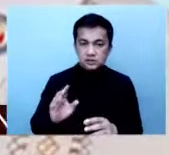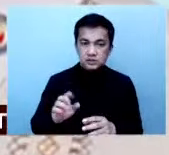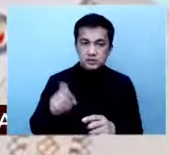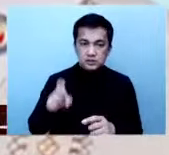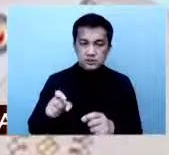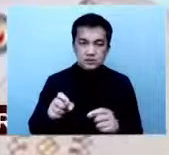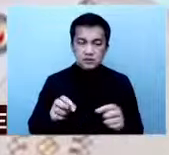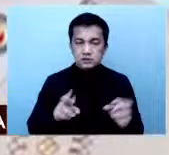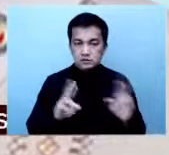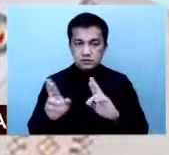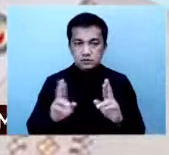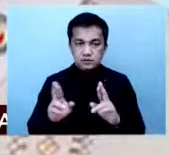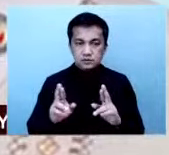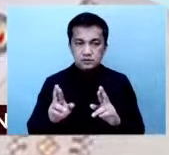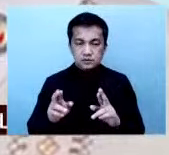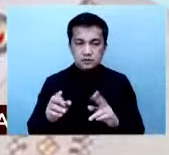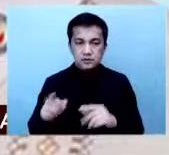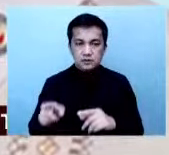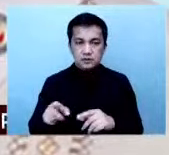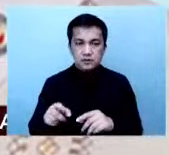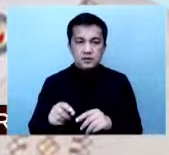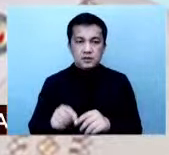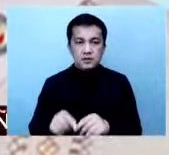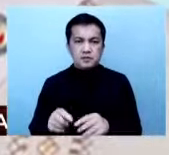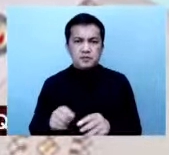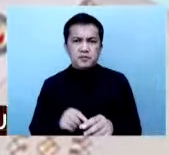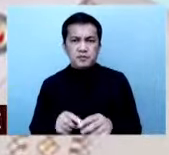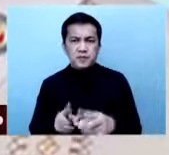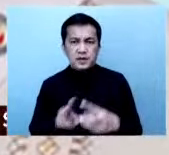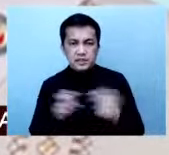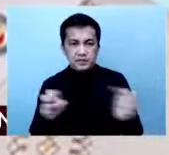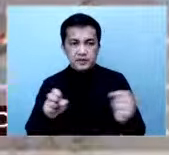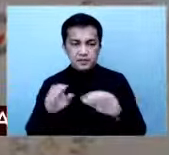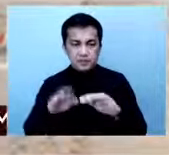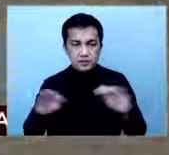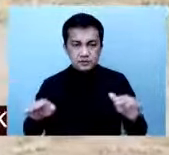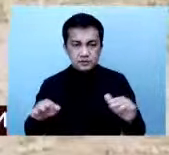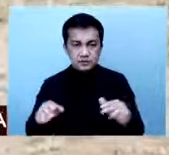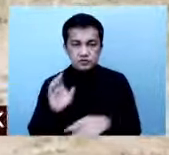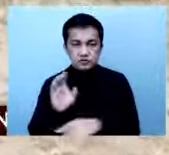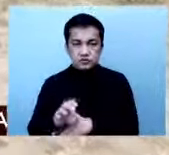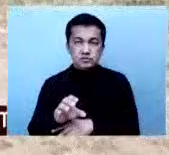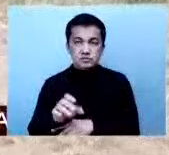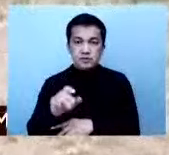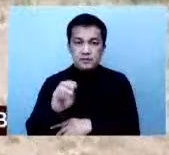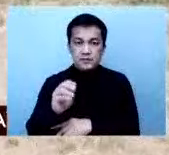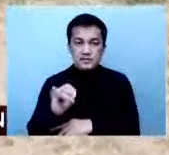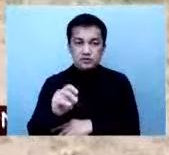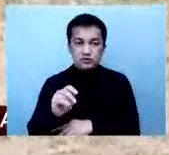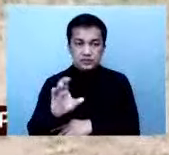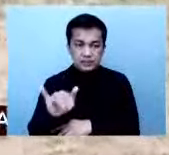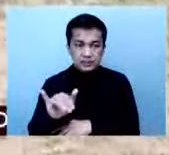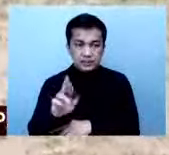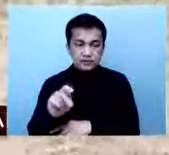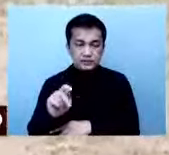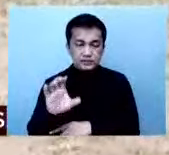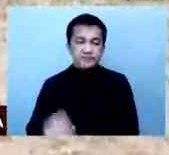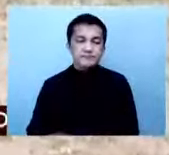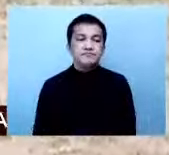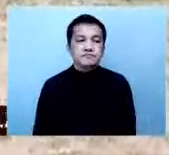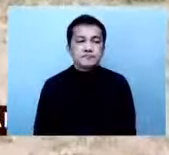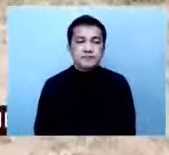ah pangala ang mga kabataan sa ganon through mandatory rotc una ng lumusot sa camera ang